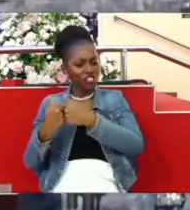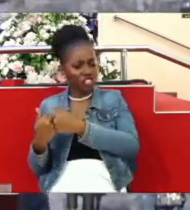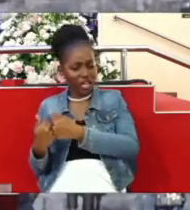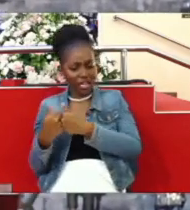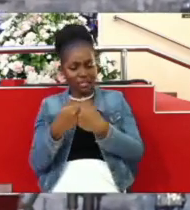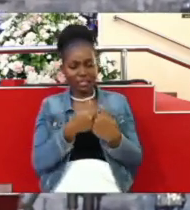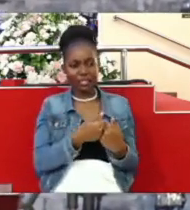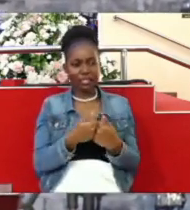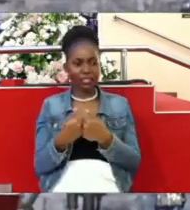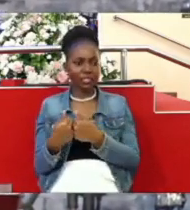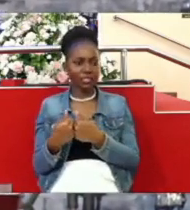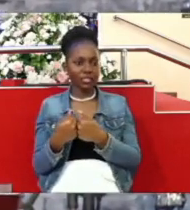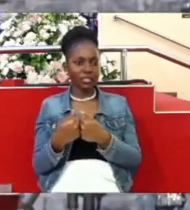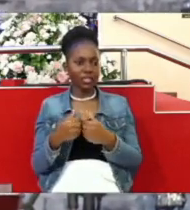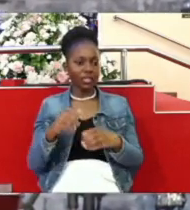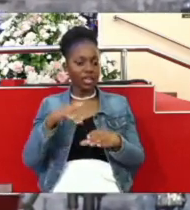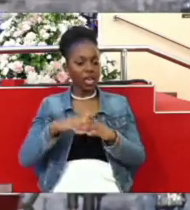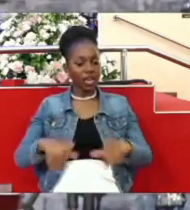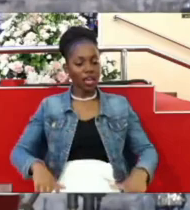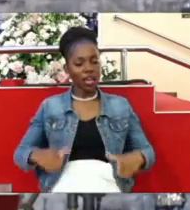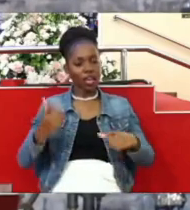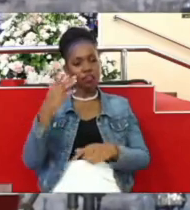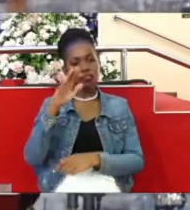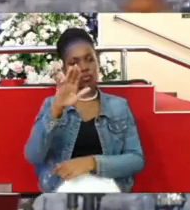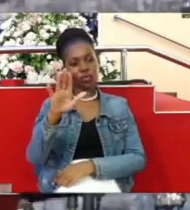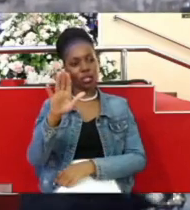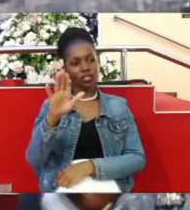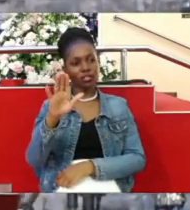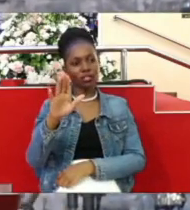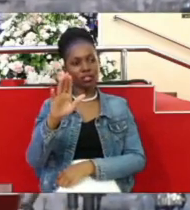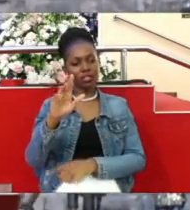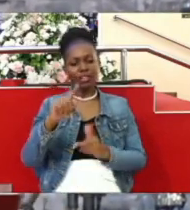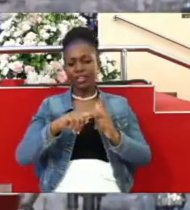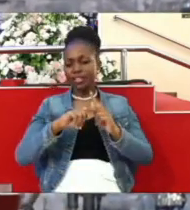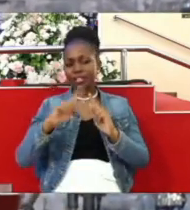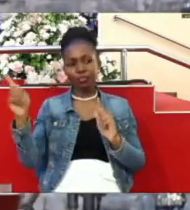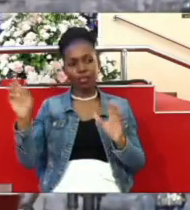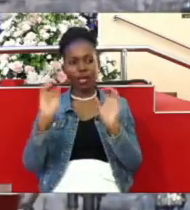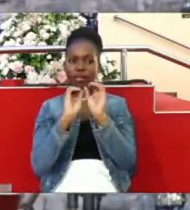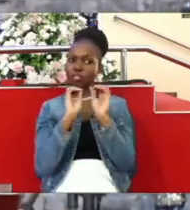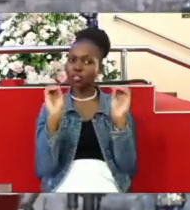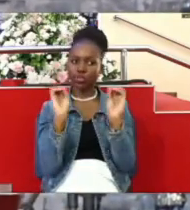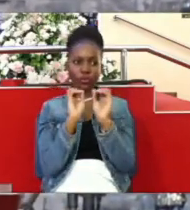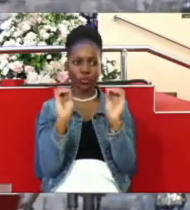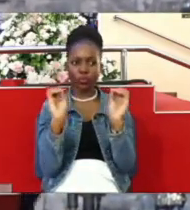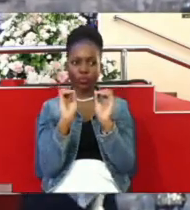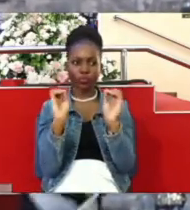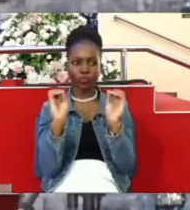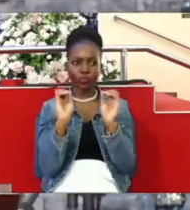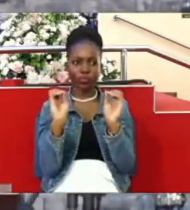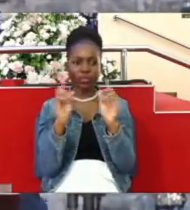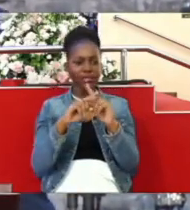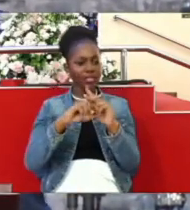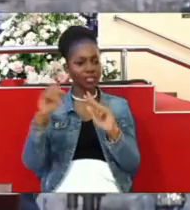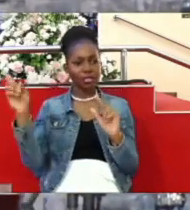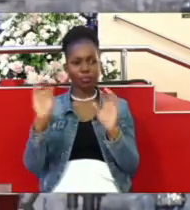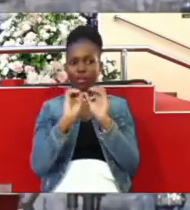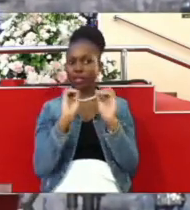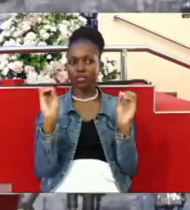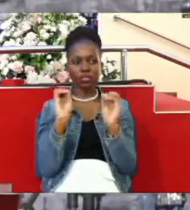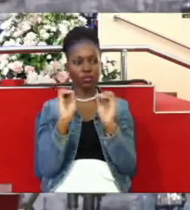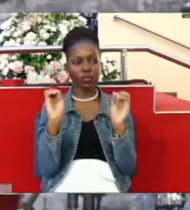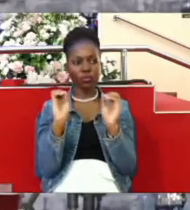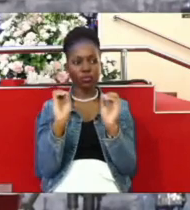Wakati unakuwa na hali ngumu katika maisha yako. You do not have to run away. Si lazima ukatoroke. You do not have to run away.